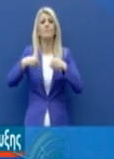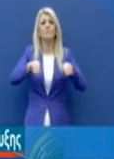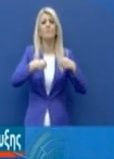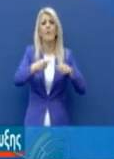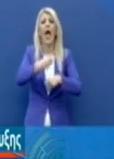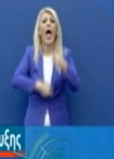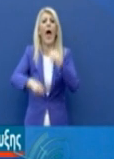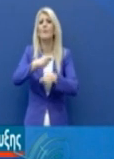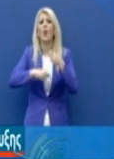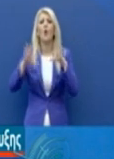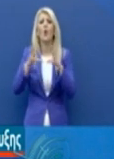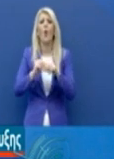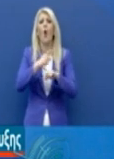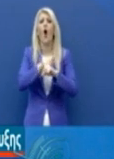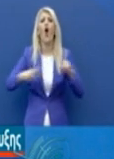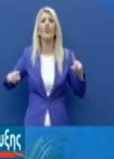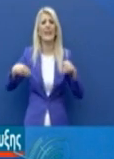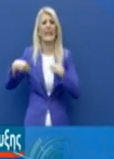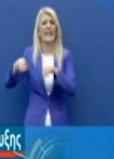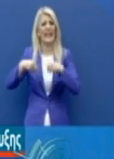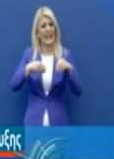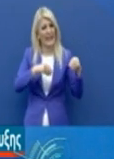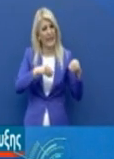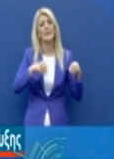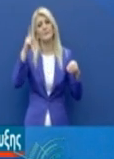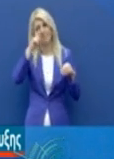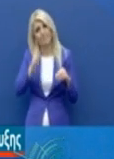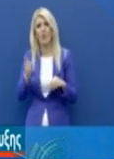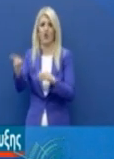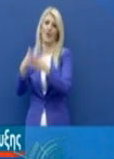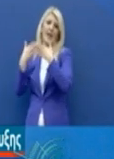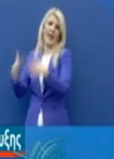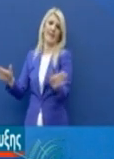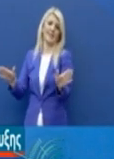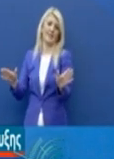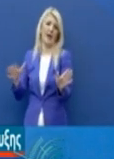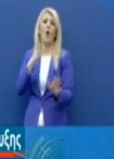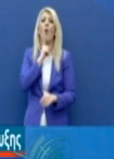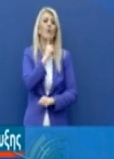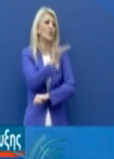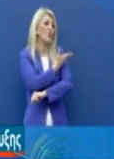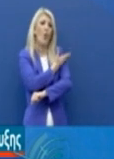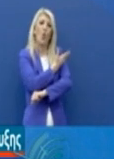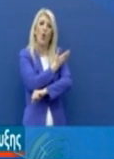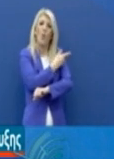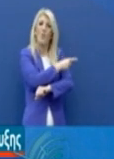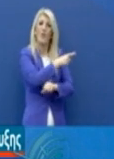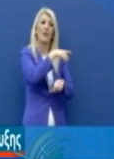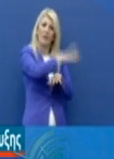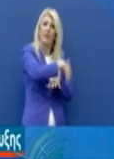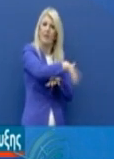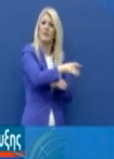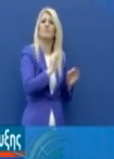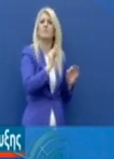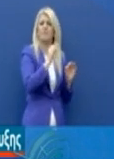θα είναι μόνο για τα επαγγέλματα που σχετίζονται με οικοδομικές δραστηριότητες. Όλοι οι υπόλοιποι επαγγελματίες που αγοράζουν χοντρικής θα